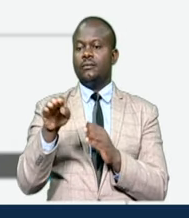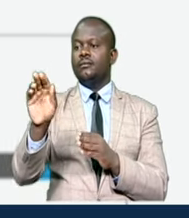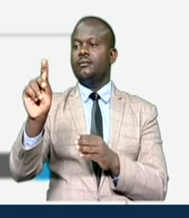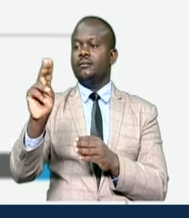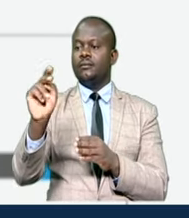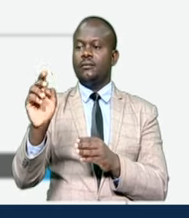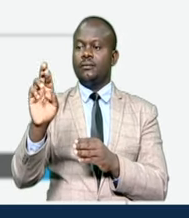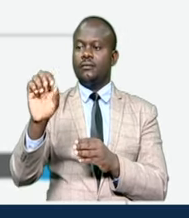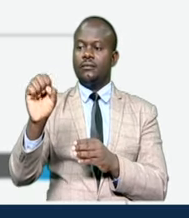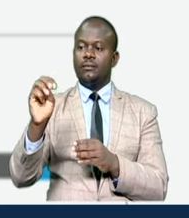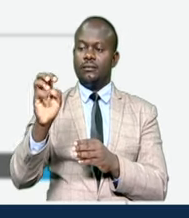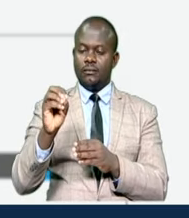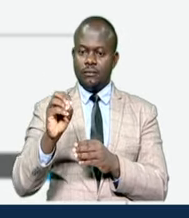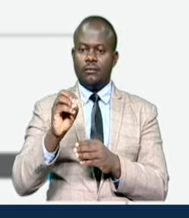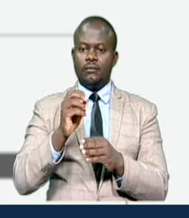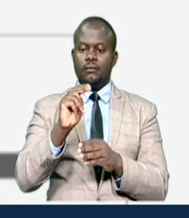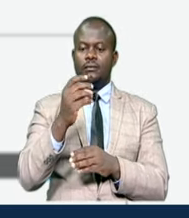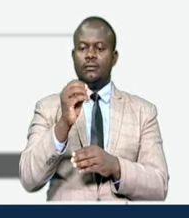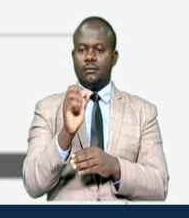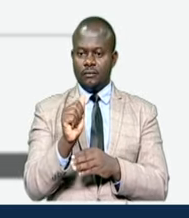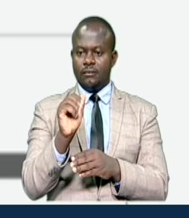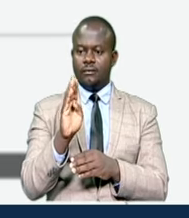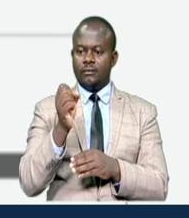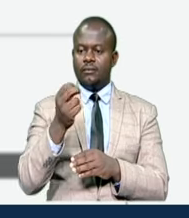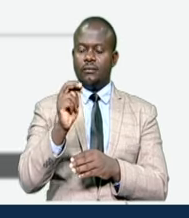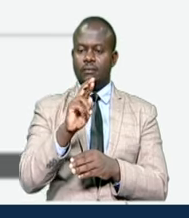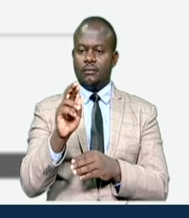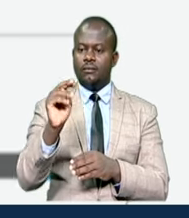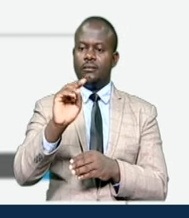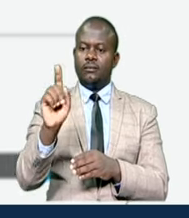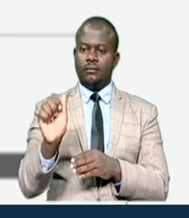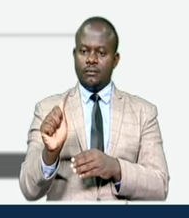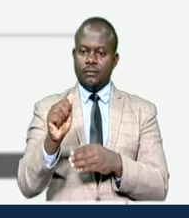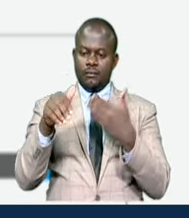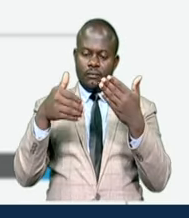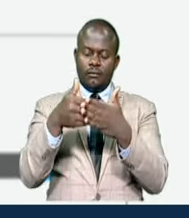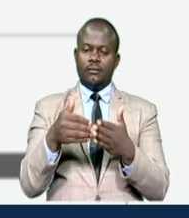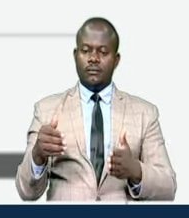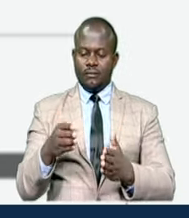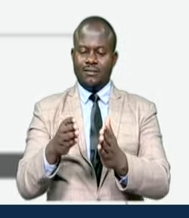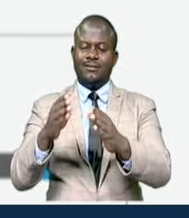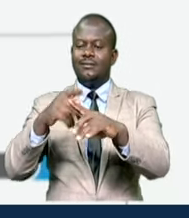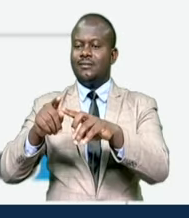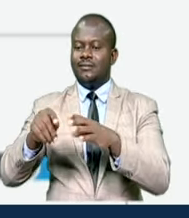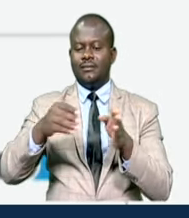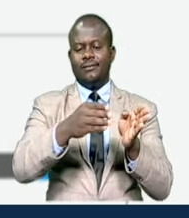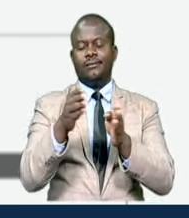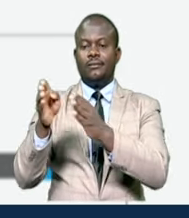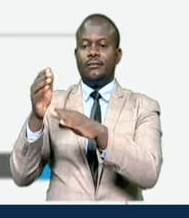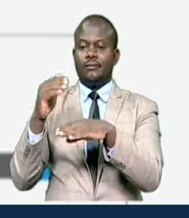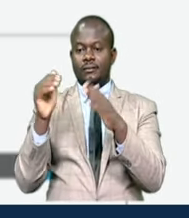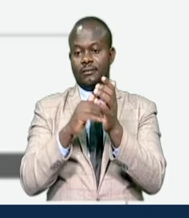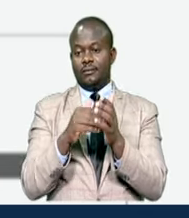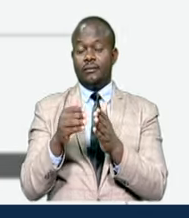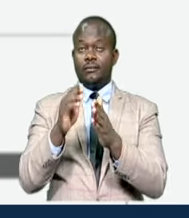Ngoma Bugesera Nyanza, Huye Kibeho n'umuhanda wa Pindura Bweyeye. Iyo ni imihanda yashyizwemo kaburimbo, ndetse hari